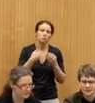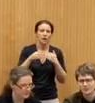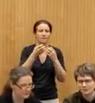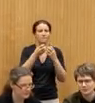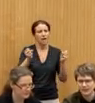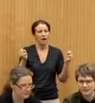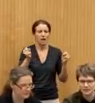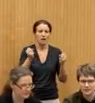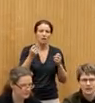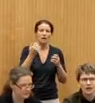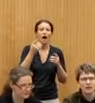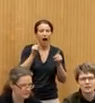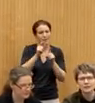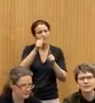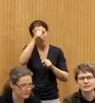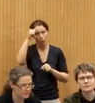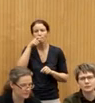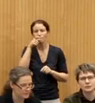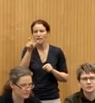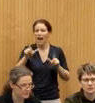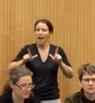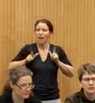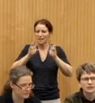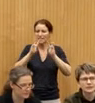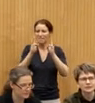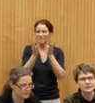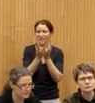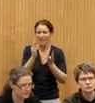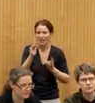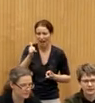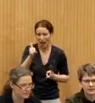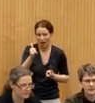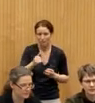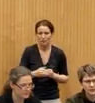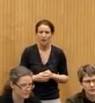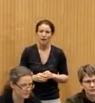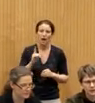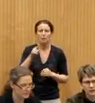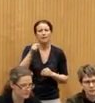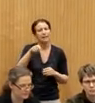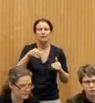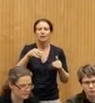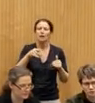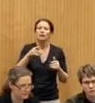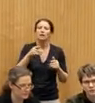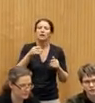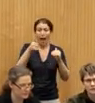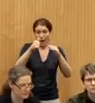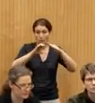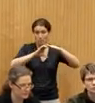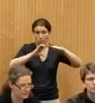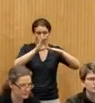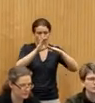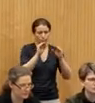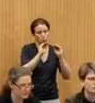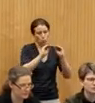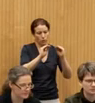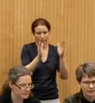auch Lebenswelten, aber da ist es bei uns so, dass das nämlich fester Teil in einem Modul ist, nämlich